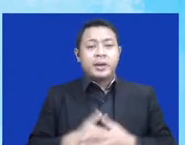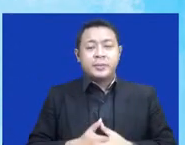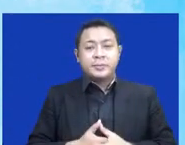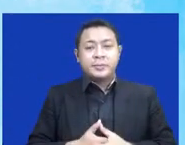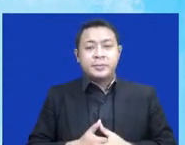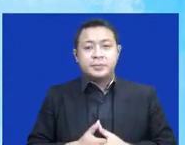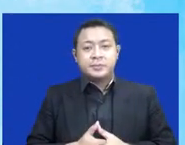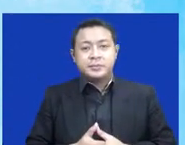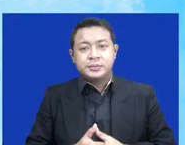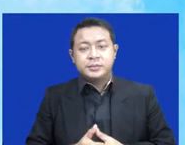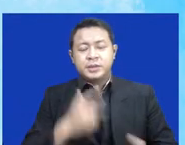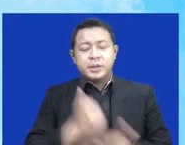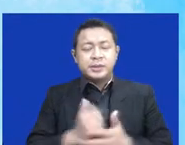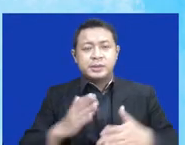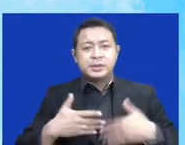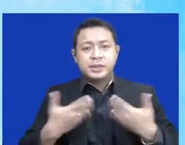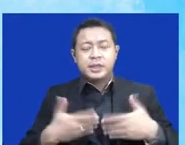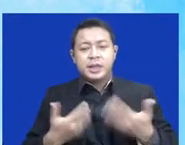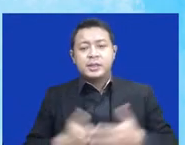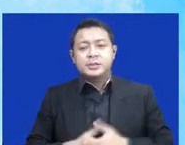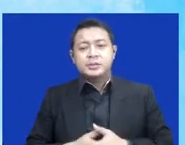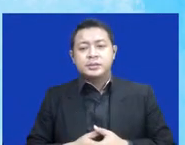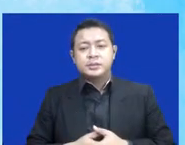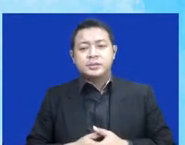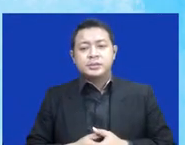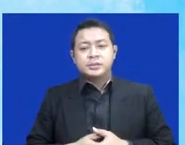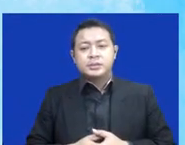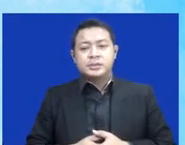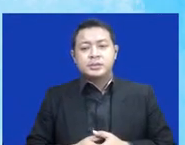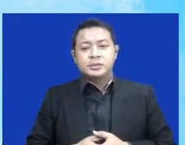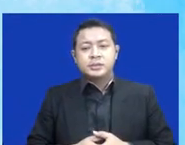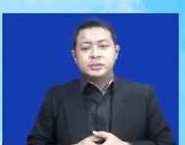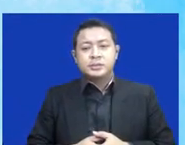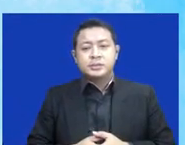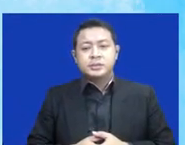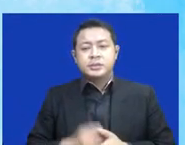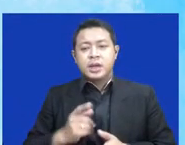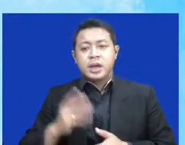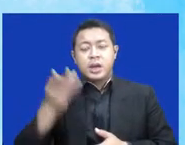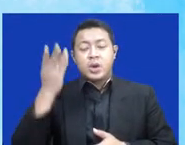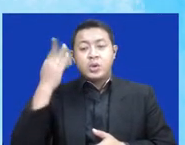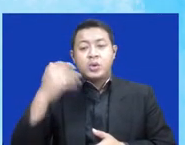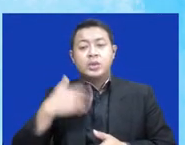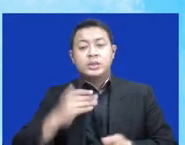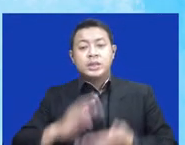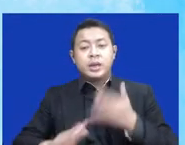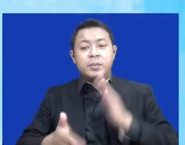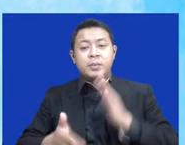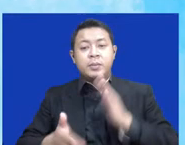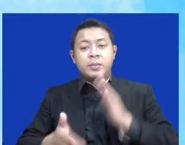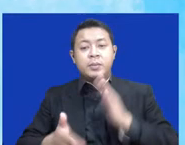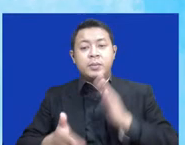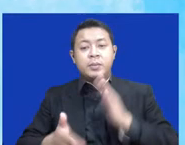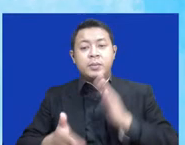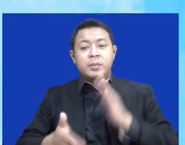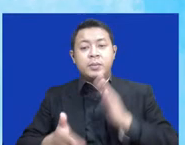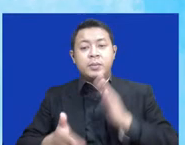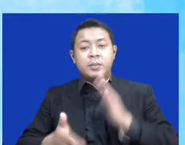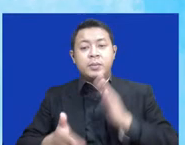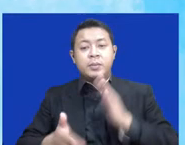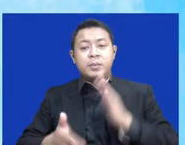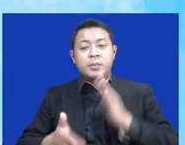Yang pasti seneng ya, pretty excited banget karena dulu juga aku pernah terlibat di tahun 2018,